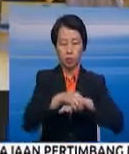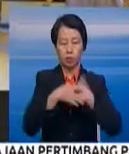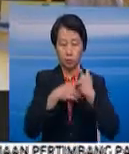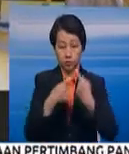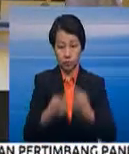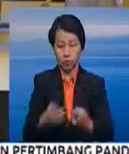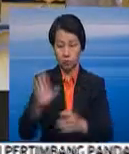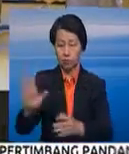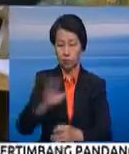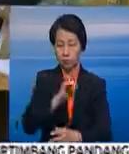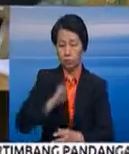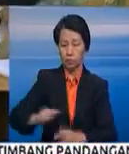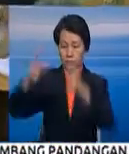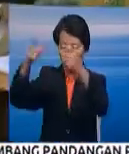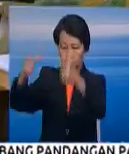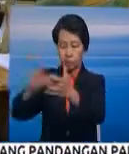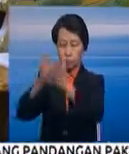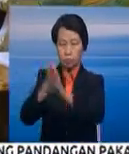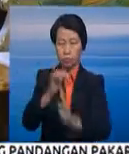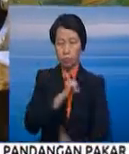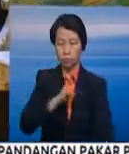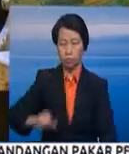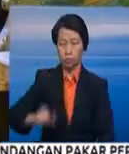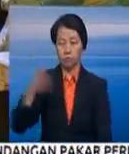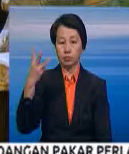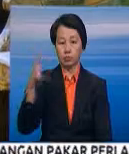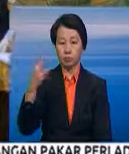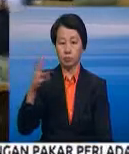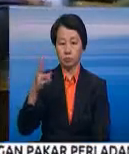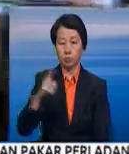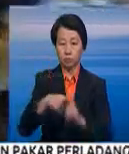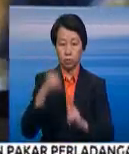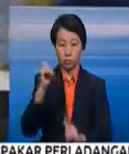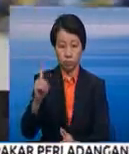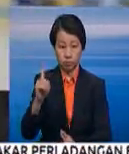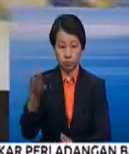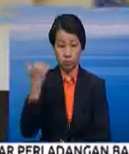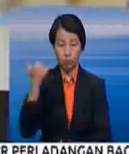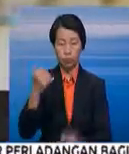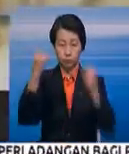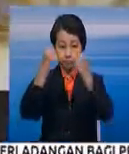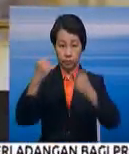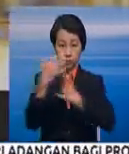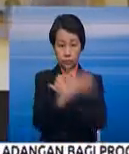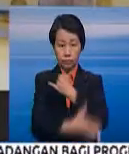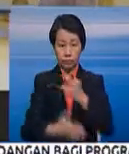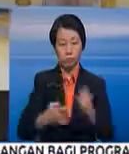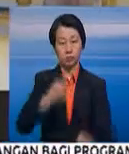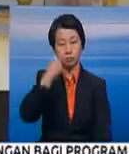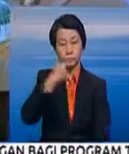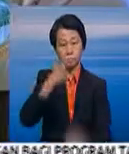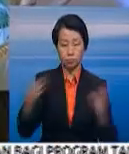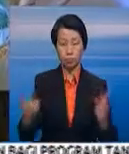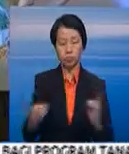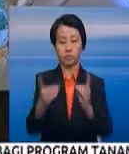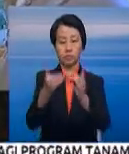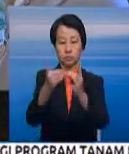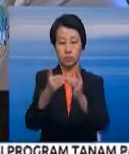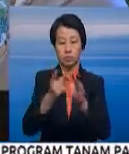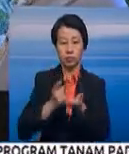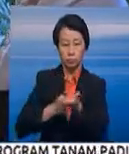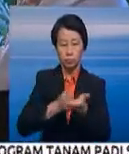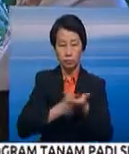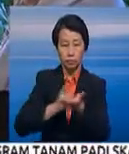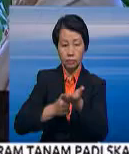Abdullah ditabalkan sebagai Yang di-Pertuan Agong ke-16 pada Januari lalu. Istana Negara dalam kenyataannya menyebut pertemuan itu antara lain